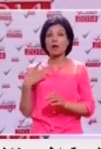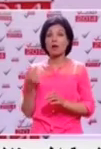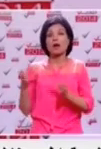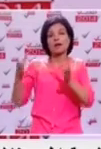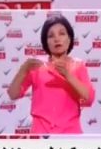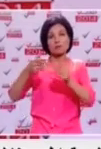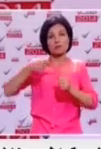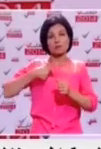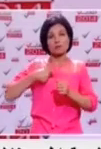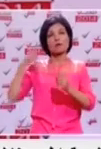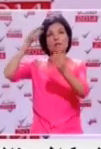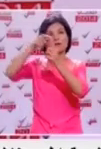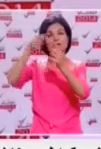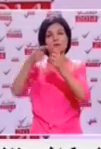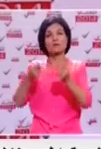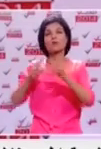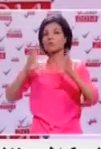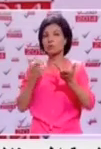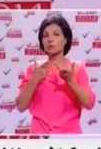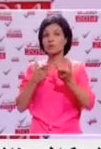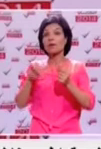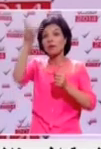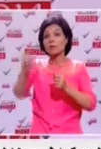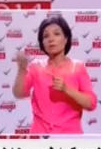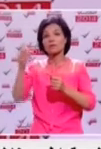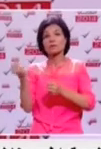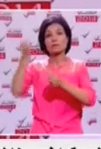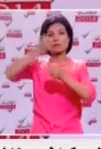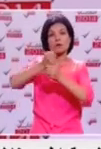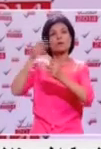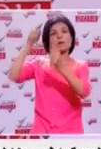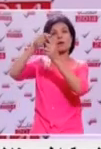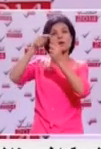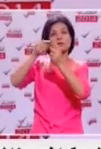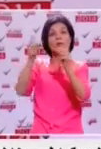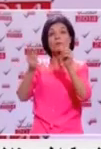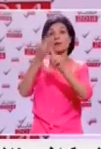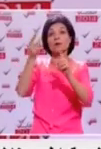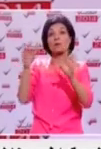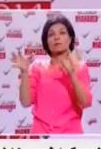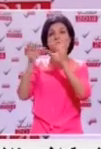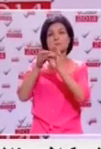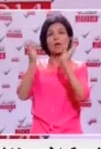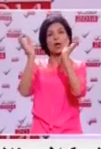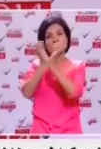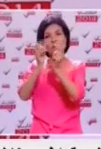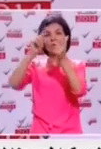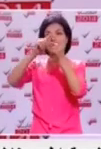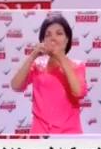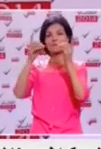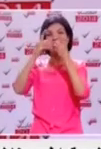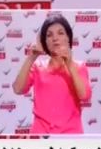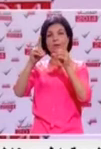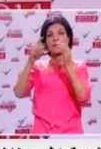التيار الديمقراطي على إيمان مؤسسيه بالمبادئ الاجتماعية الديمقراطية التي